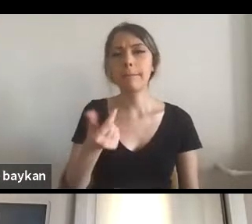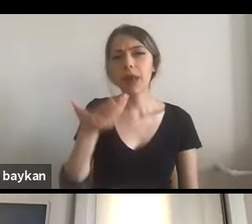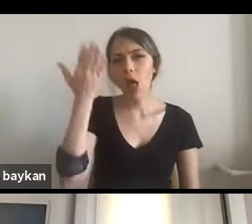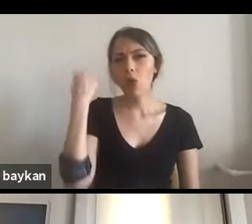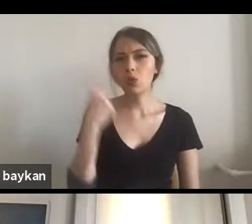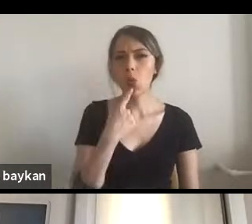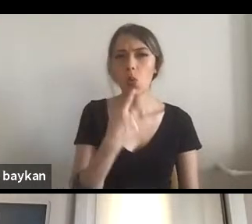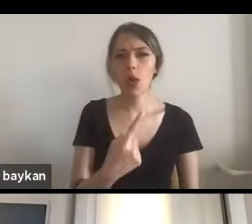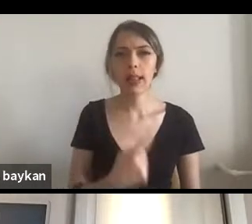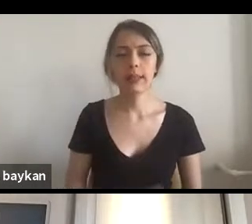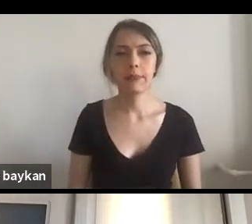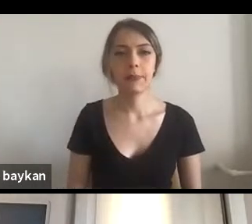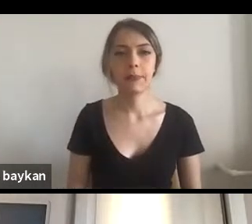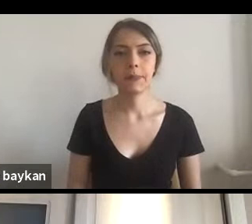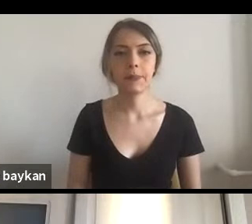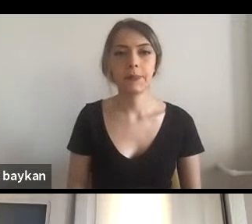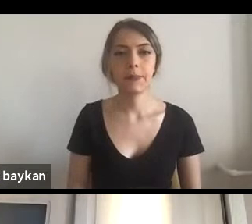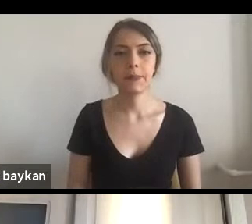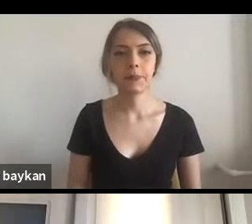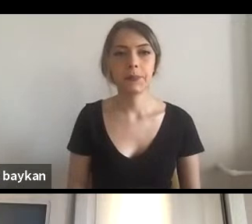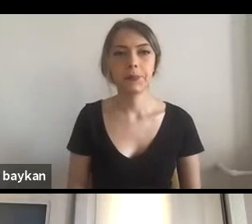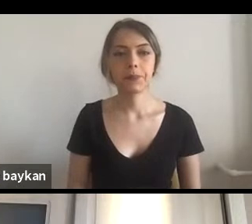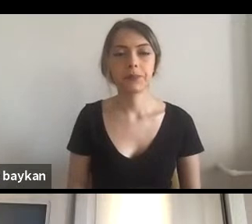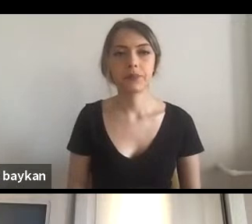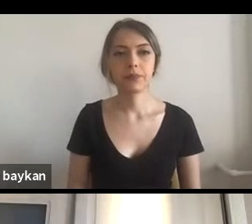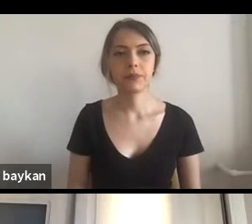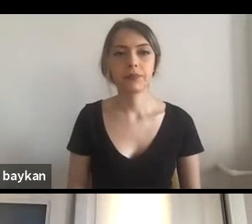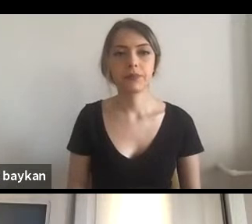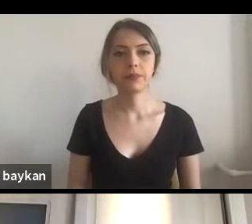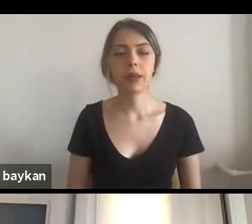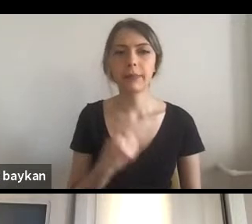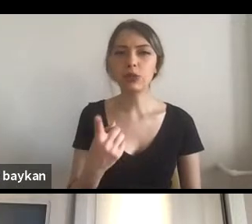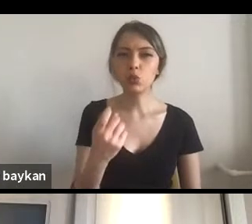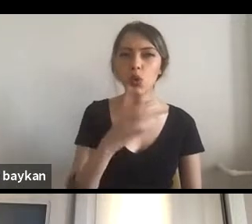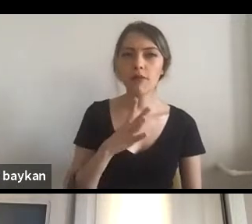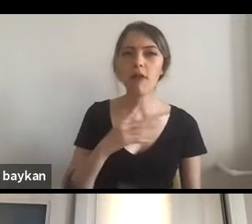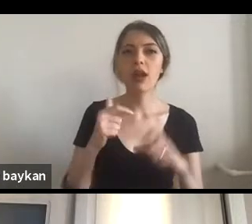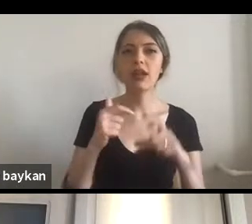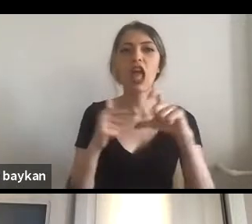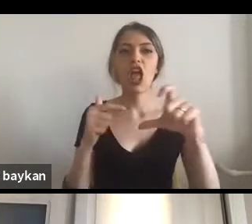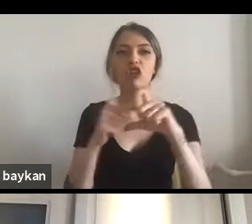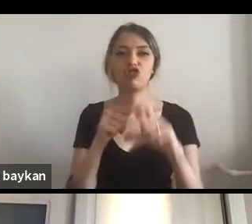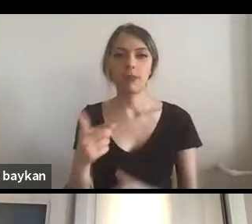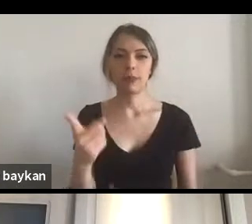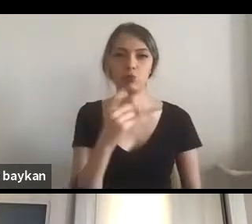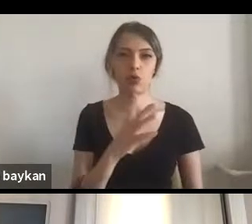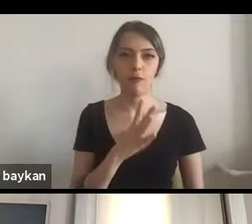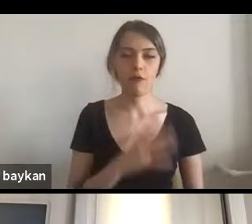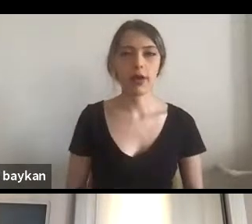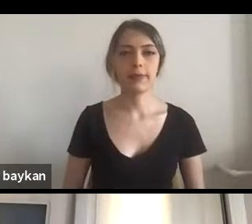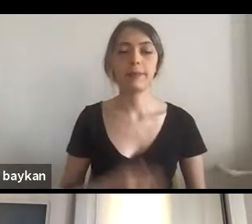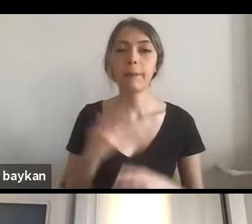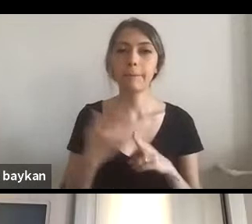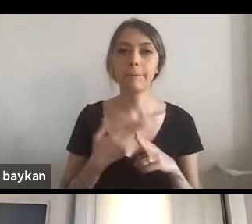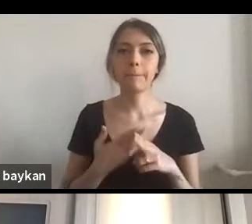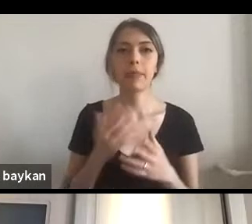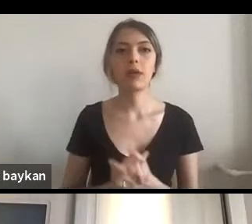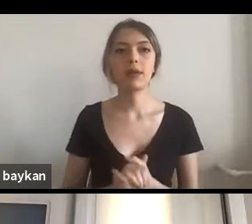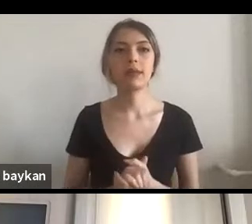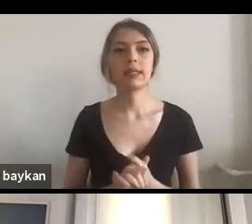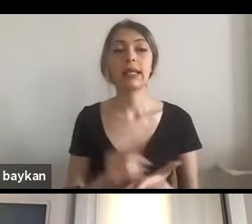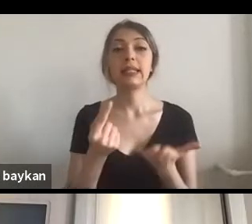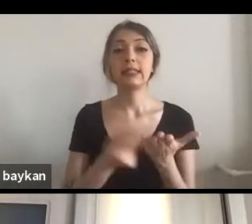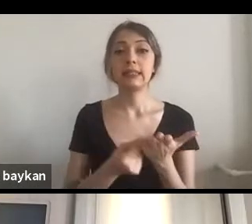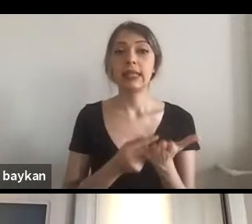belirttiğiniz bu soru vardı Ece Hanım'ın. Örneğin dilekçe ve